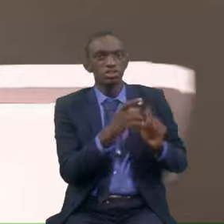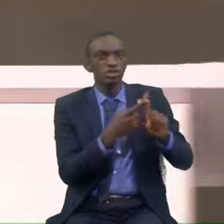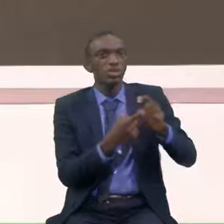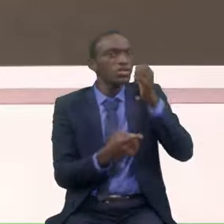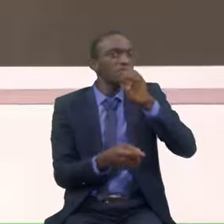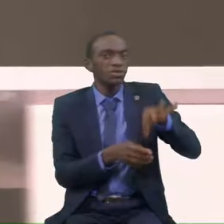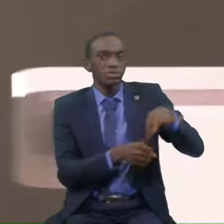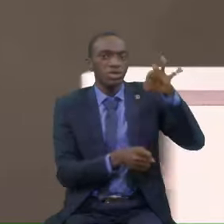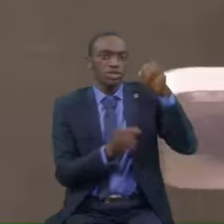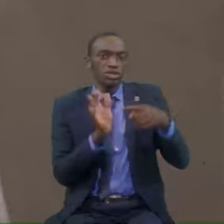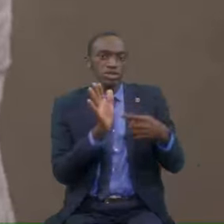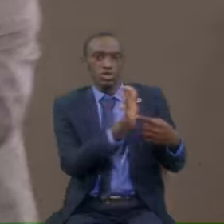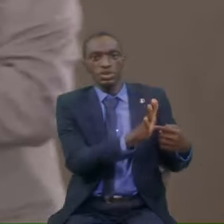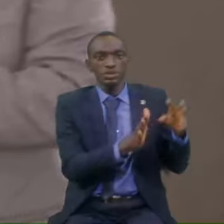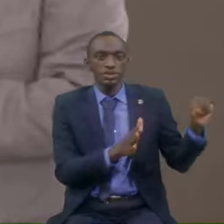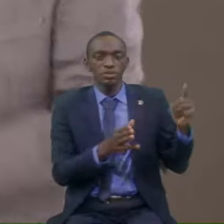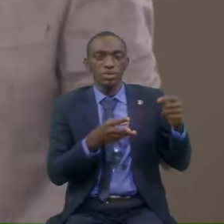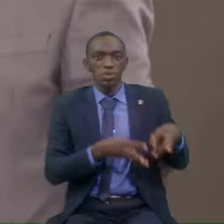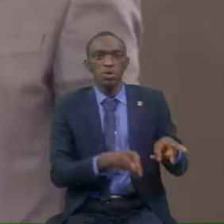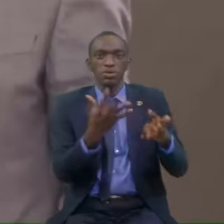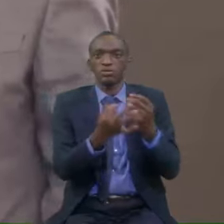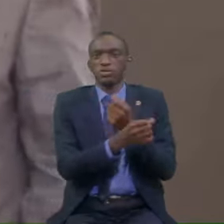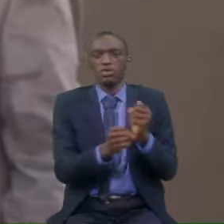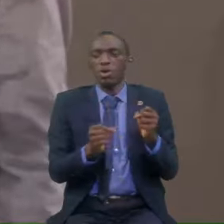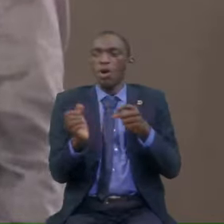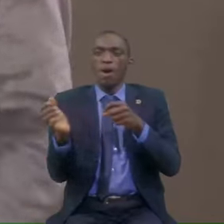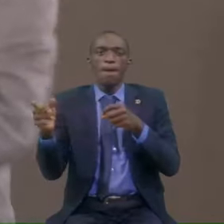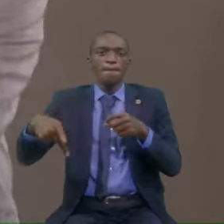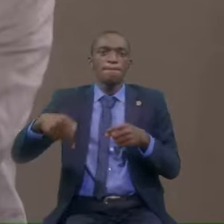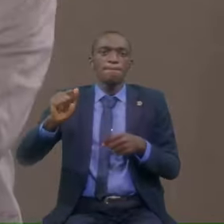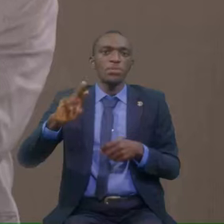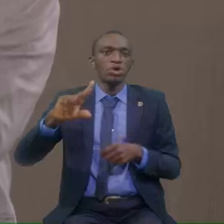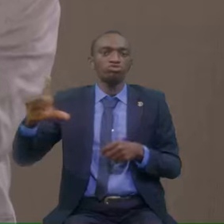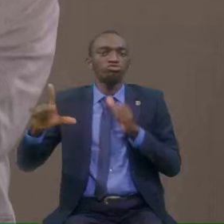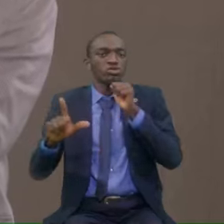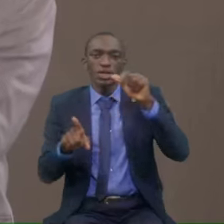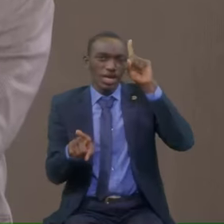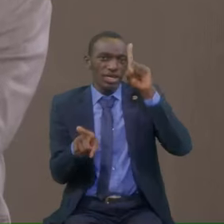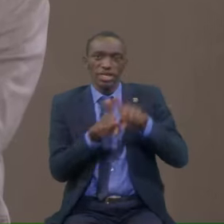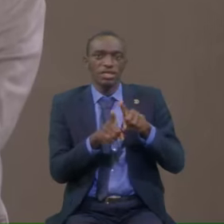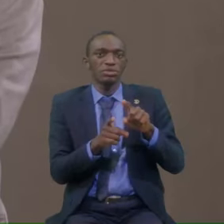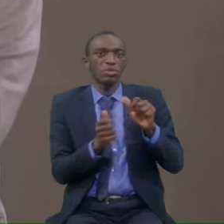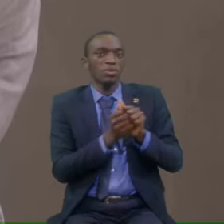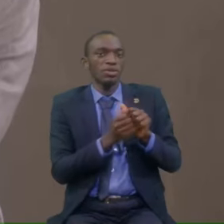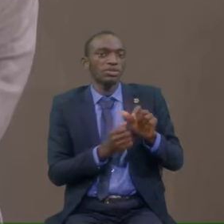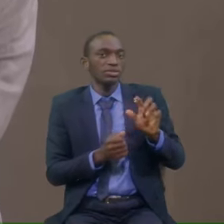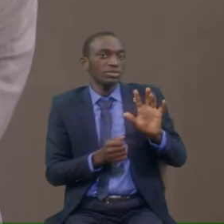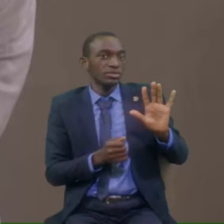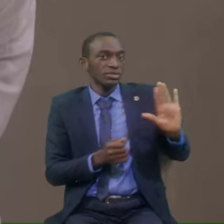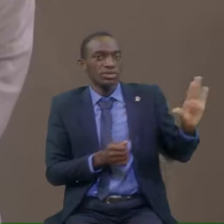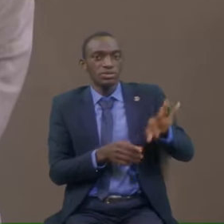Paul n'était pas en accord avec cet esprit,